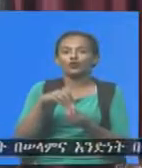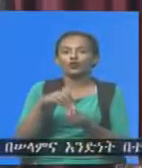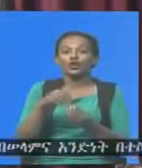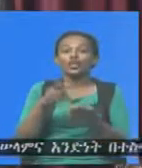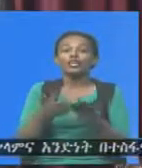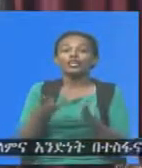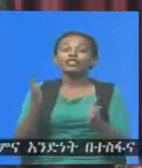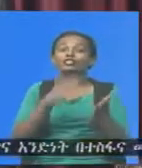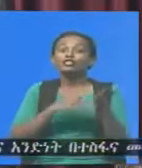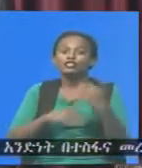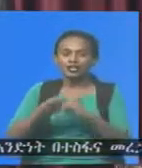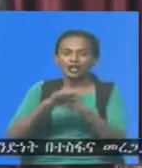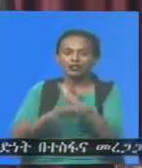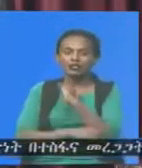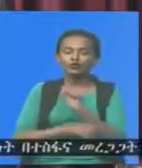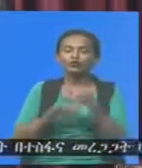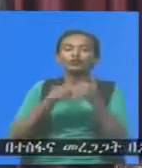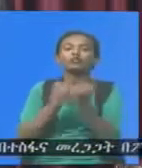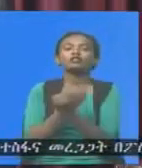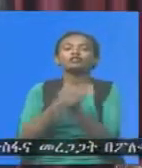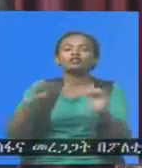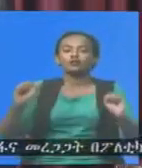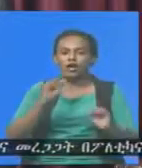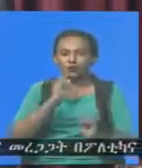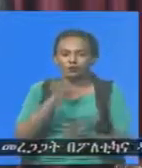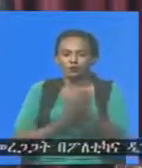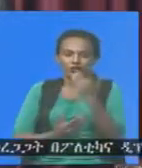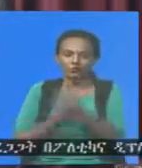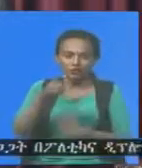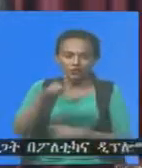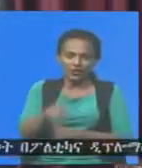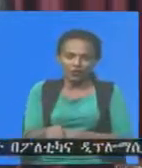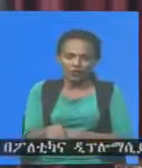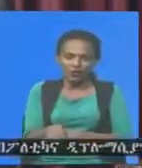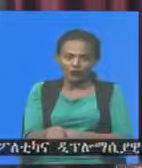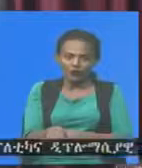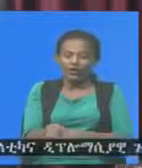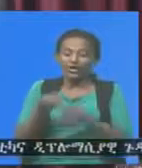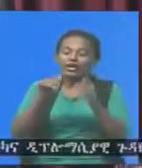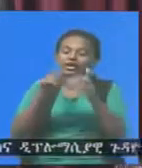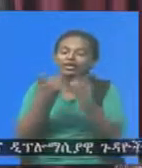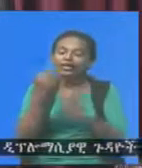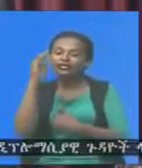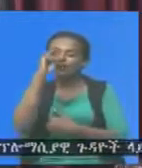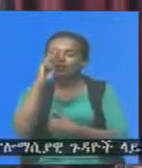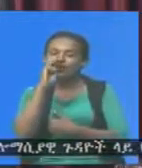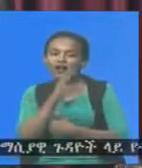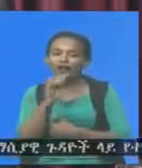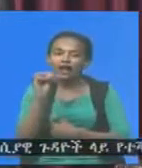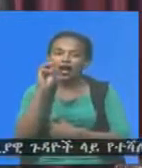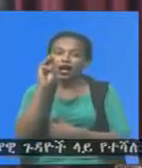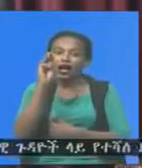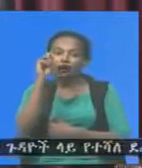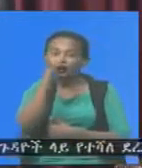ይሄንን ችግር ከመሰረቱ እንዴት እንፍታ ነው ውይይት የሚያስፈልገው። እንዴት ሶማሊያና ኢትዮጵያ አንድ ይሆኑ?